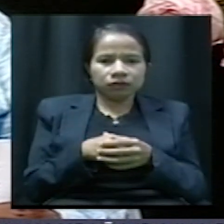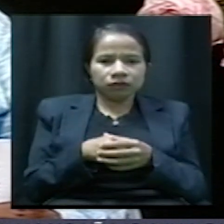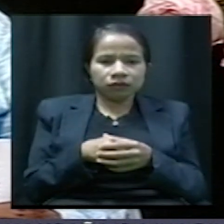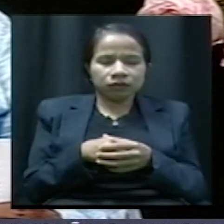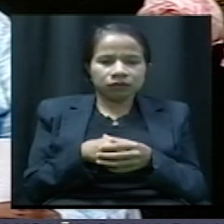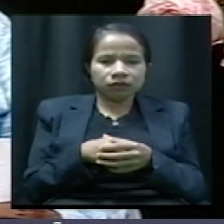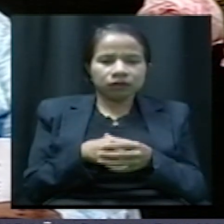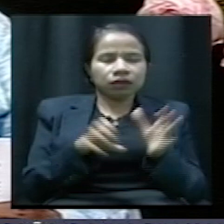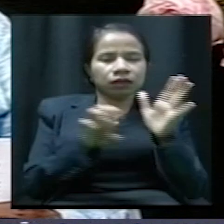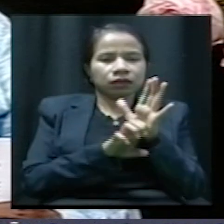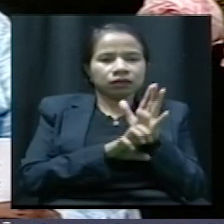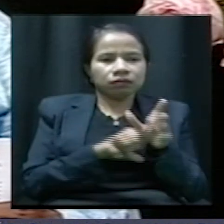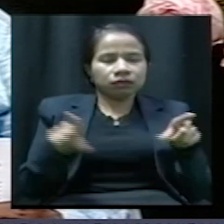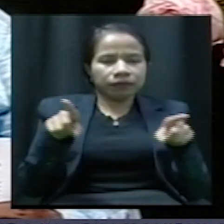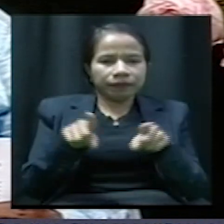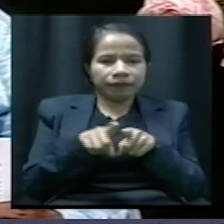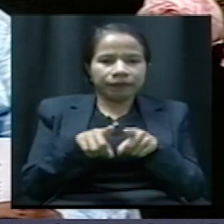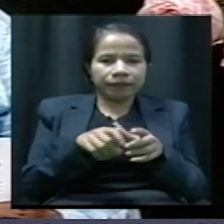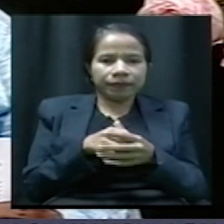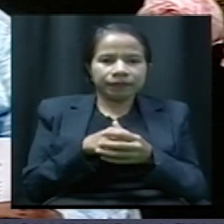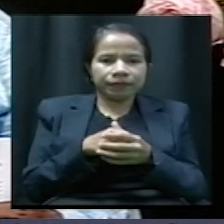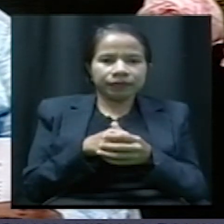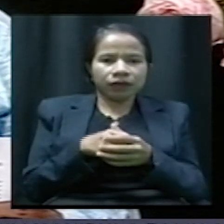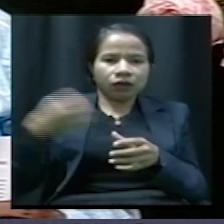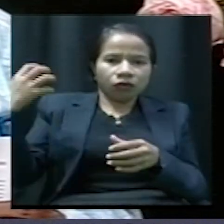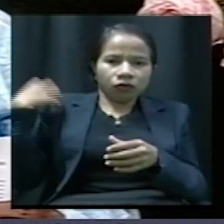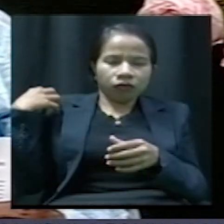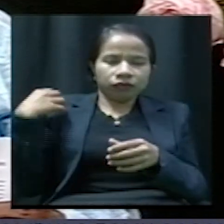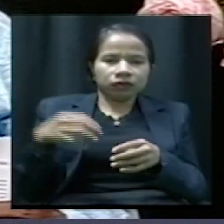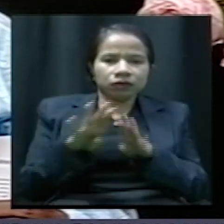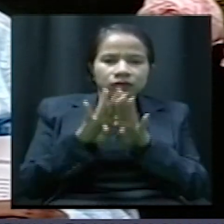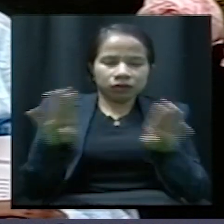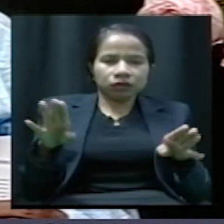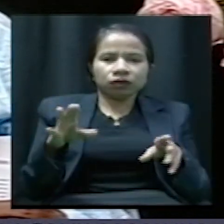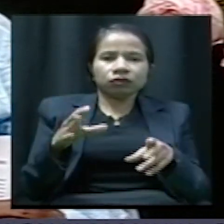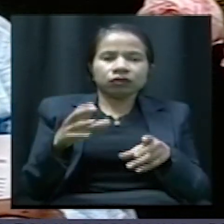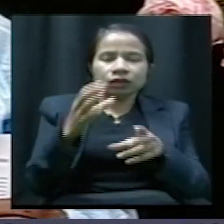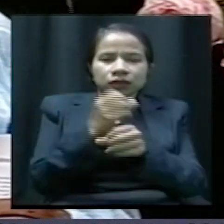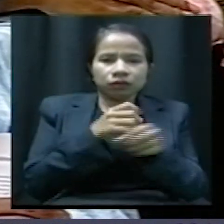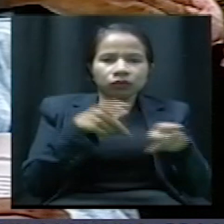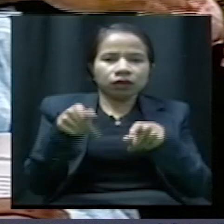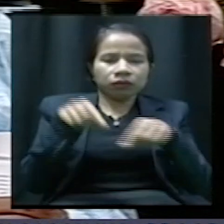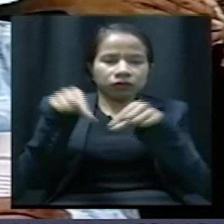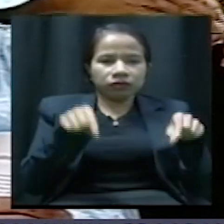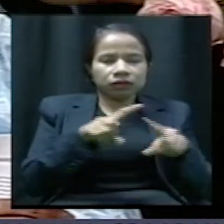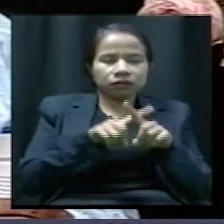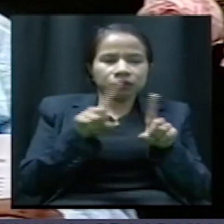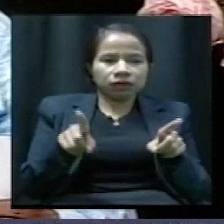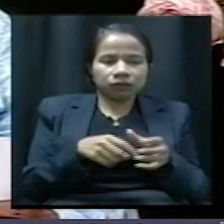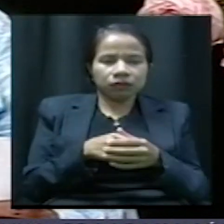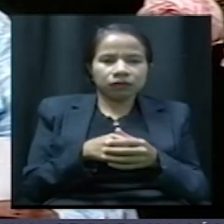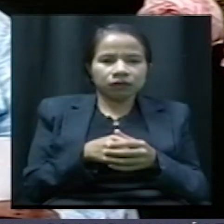acessível tambah se exemplo ansan se edifício ruma na coloca na patu sim deficiência mas susi ne fatin ne uma